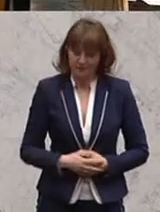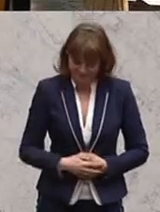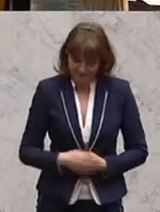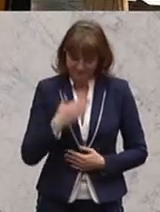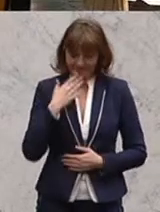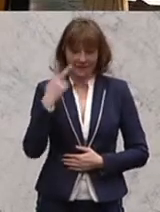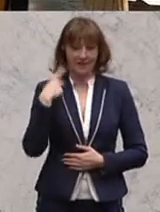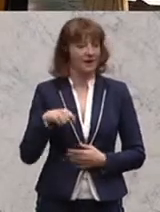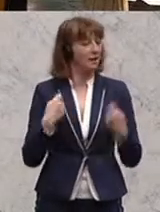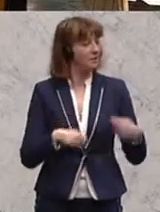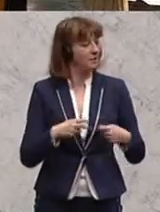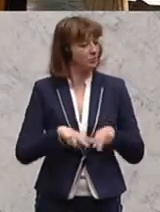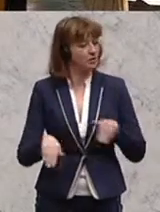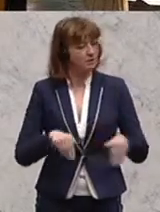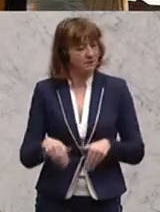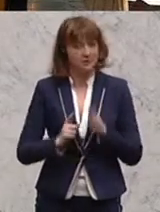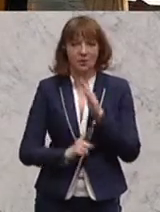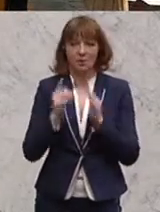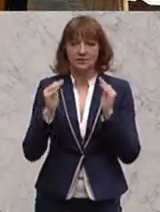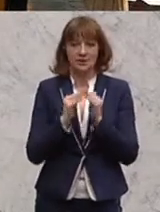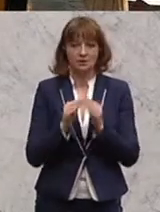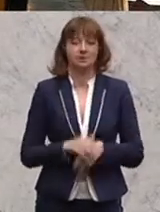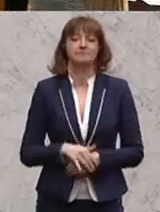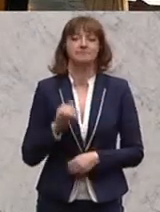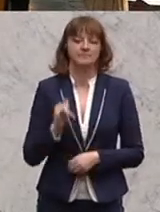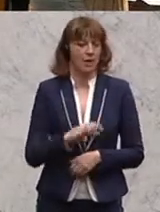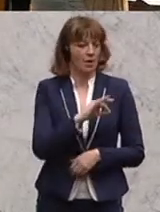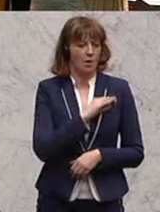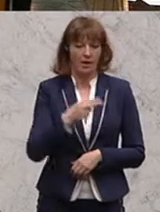Roman Haider von der FPÖ ist als nächster Redner zu Wort gemeldet.